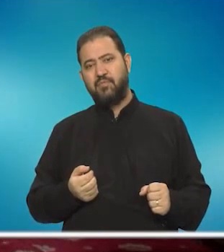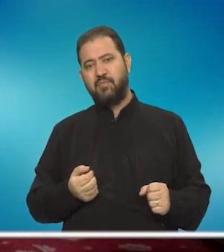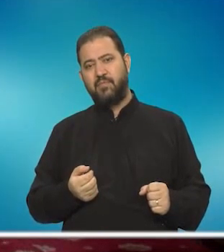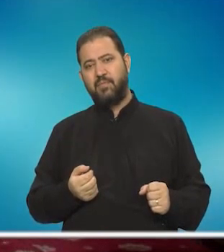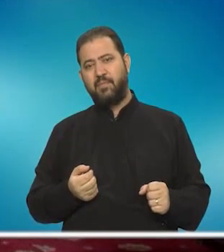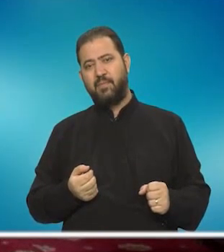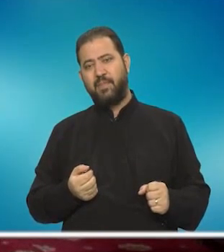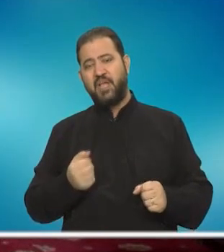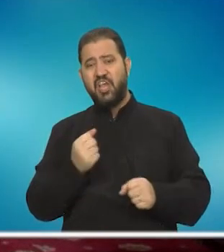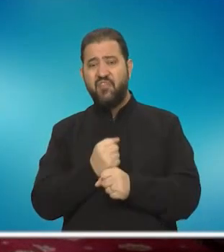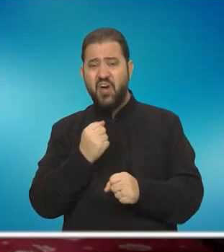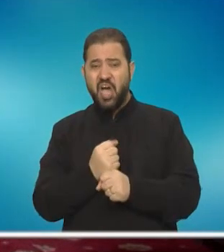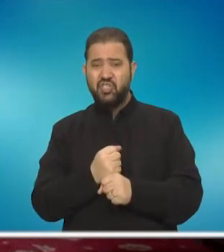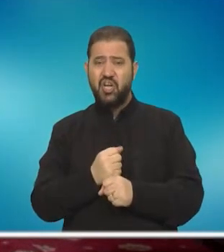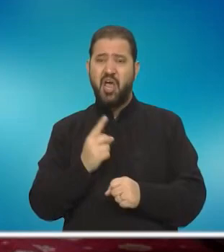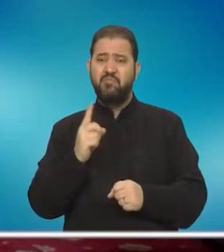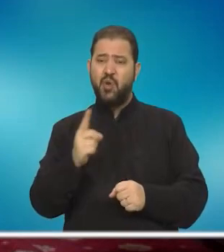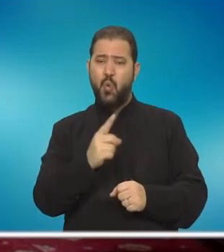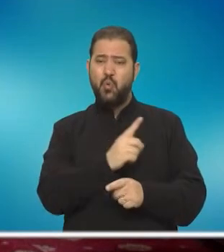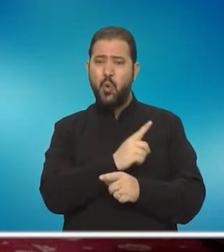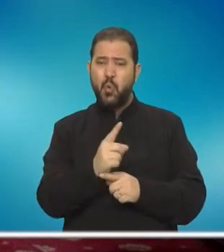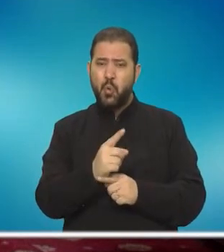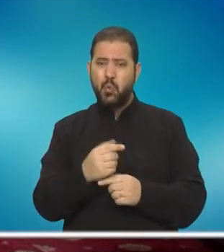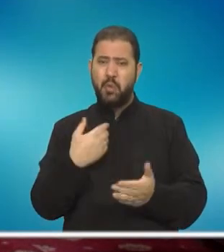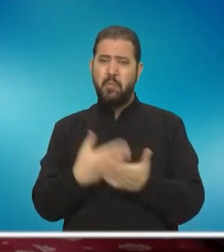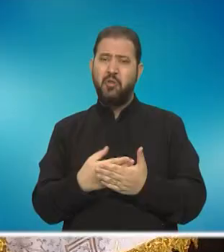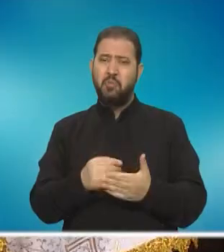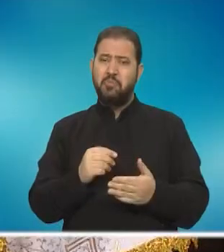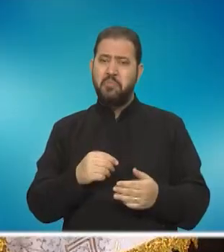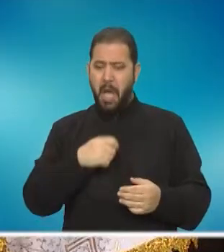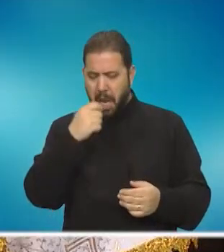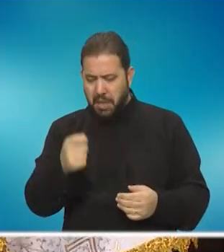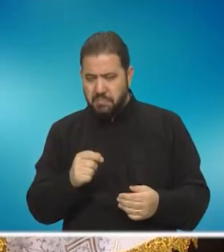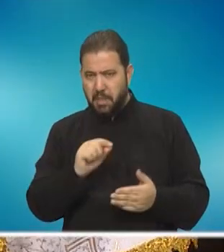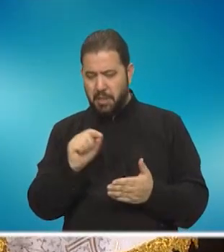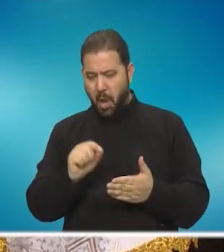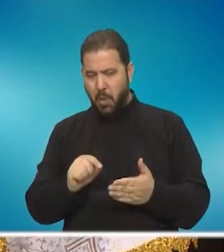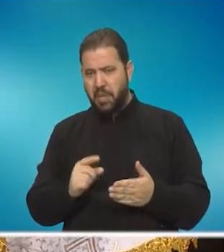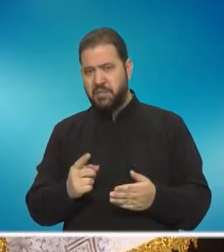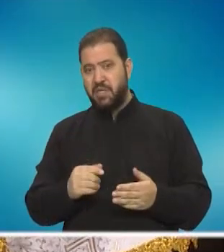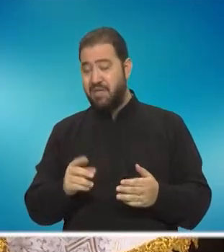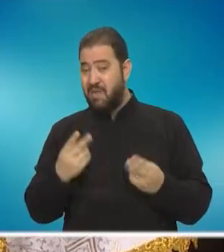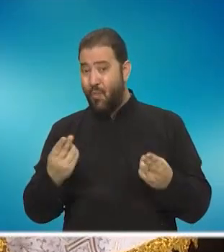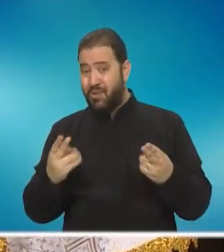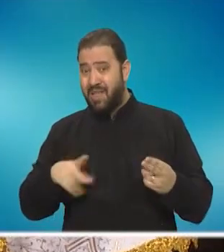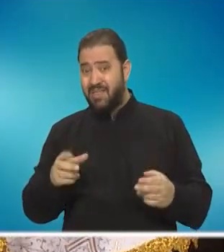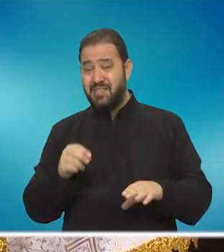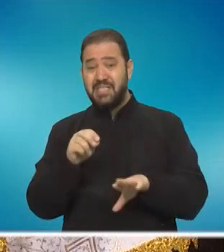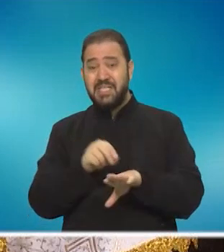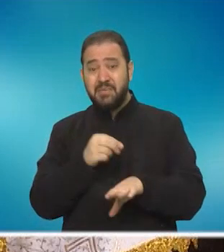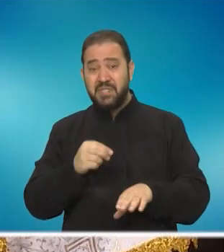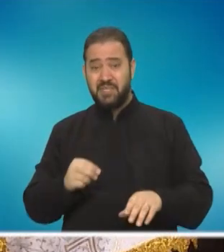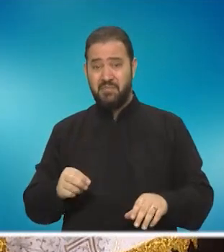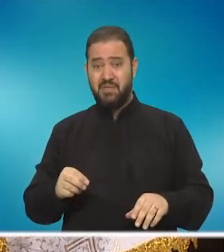mulți și le propun doar pentru a respecta un anumit grafic, fără o legătură cu o transformare duhovnicească,